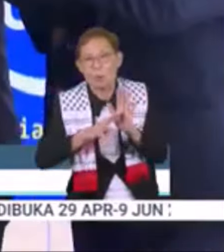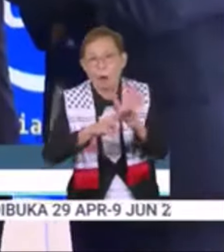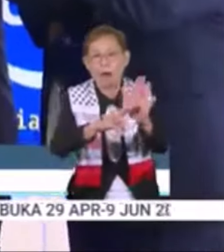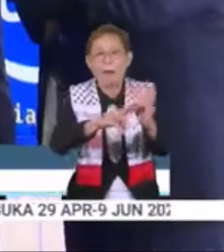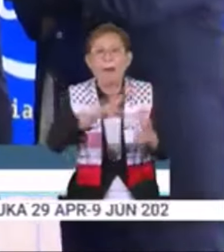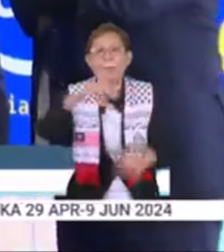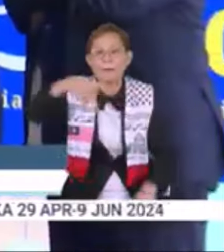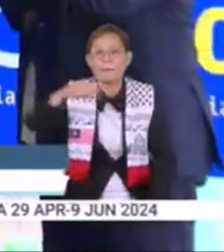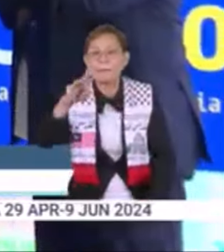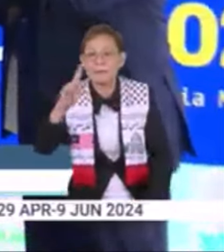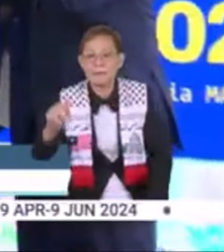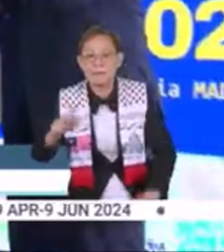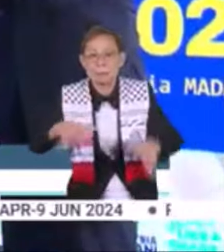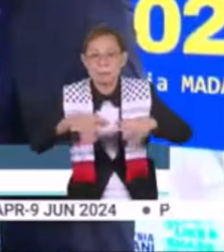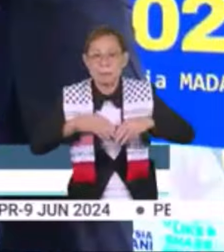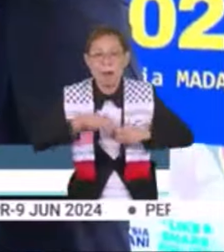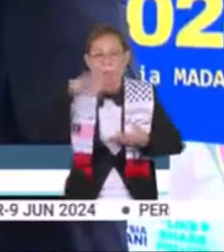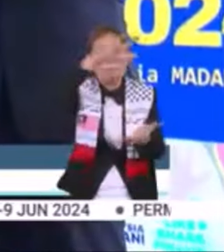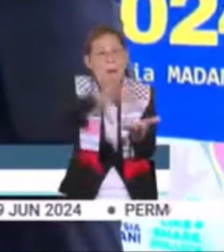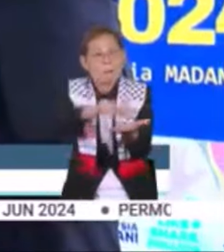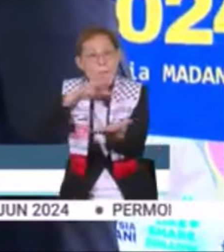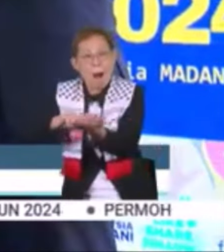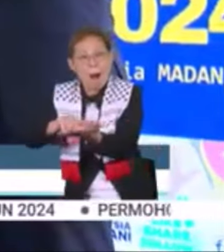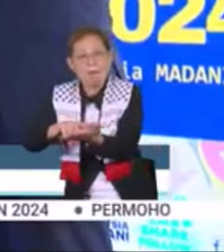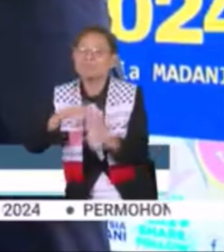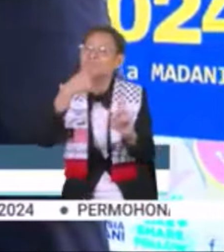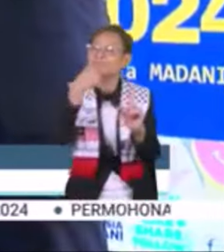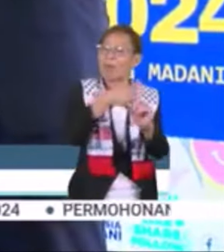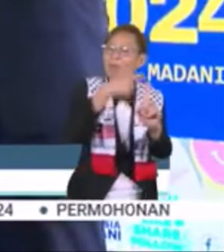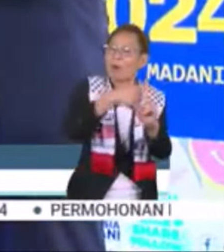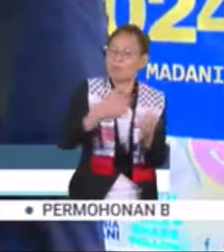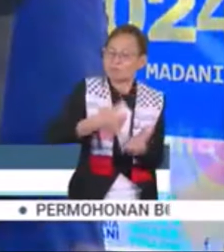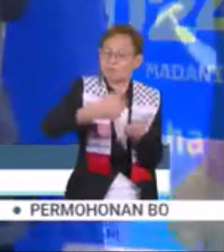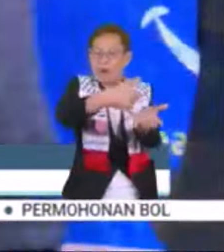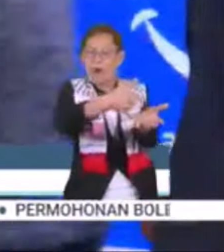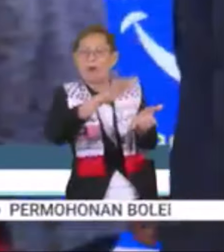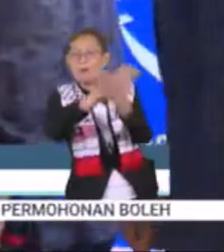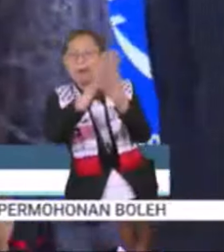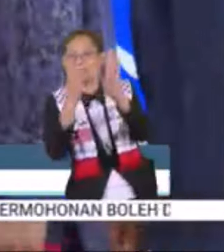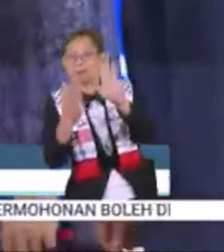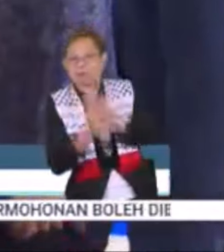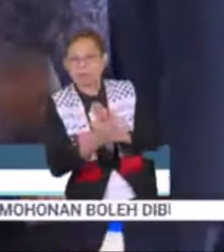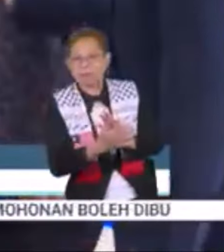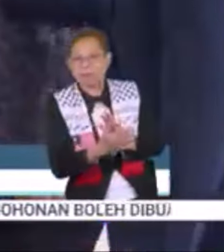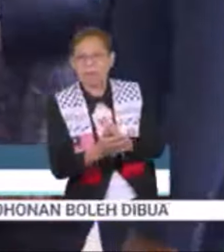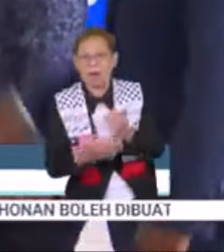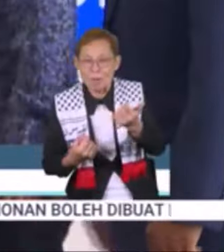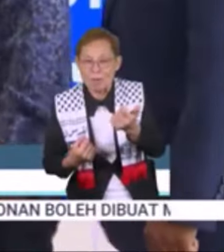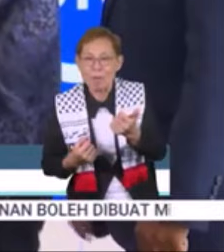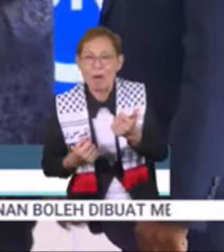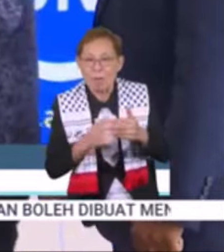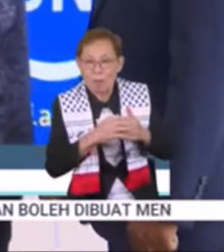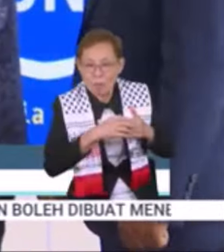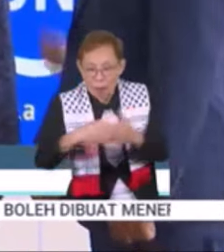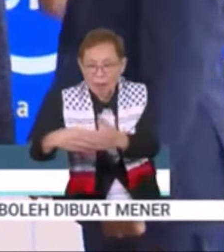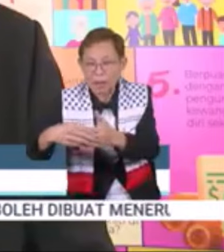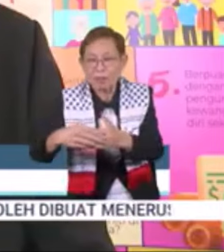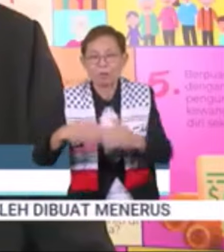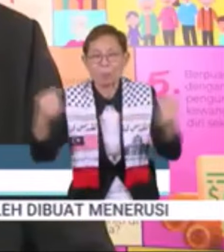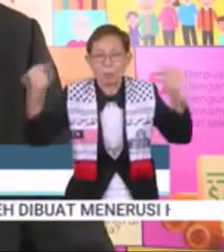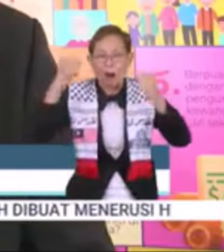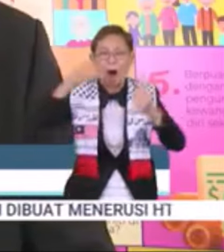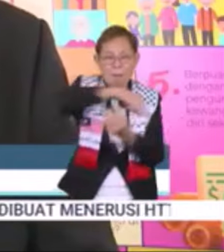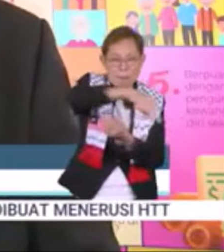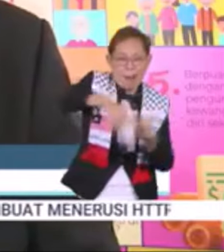Wakil pihak berkuasa tempatan yang menerima pengiktirafan itu optimis anugerah itu menjadi pemangkin untuk memperkasa